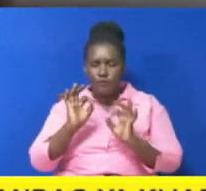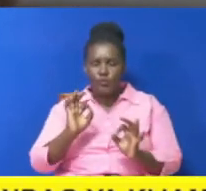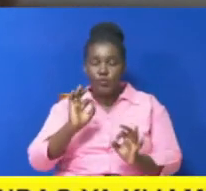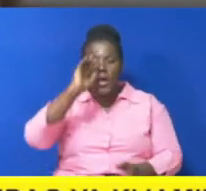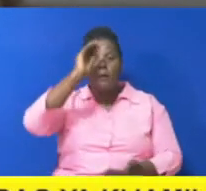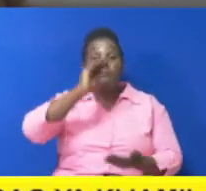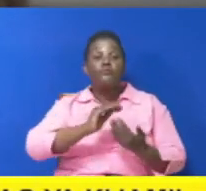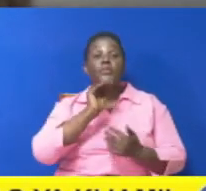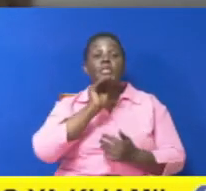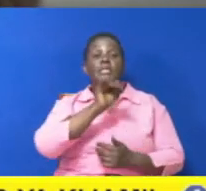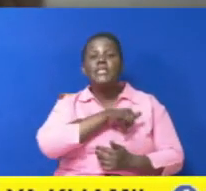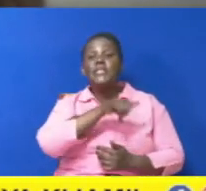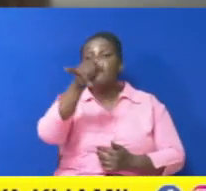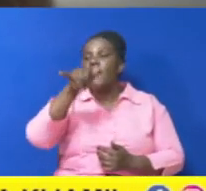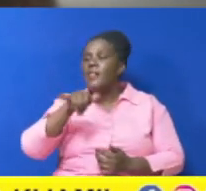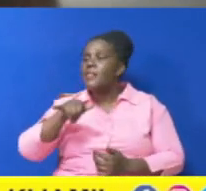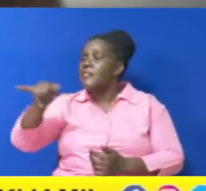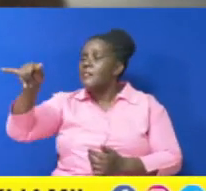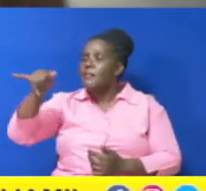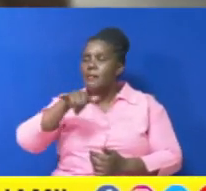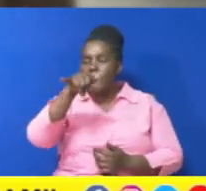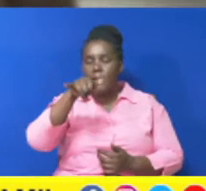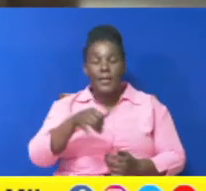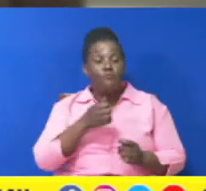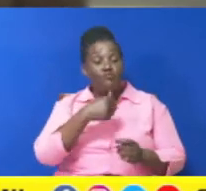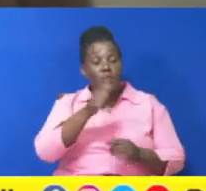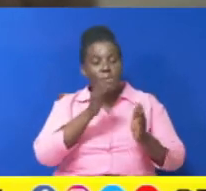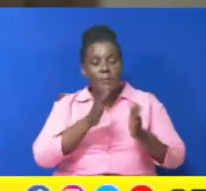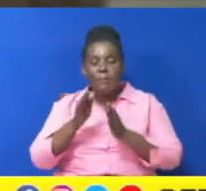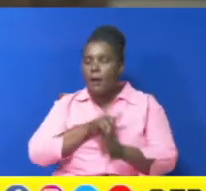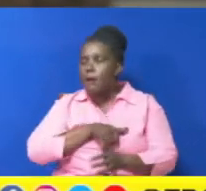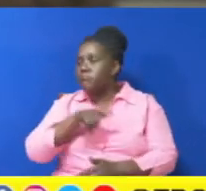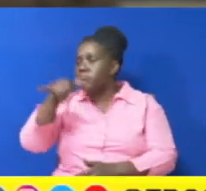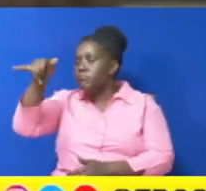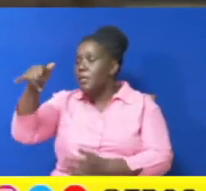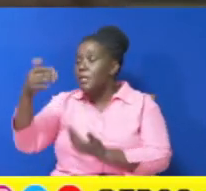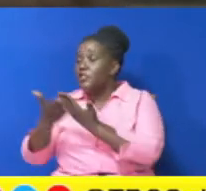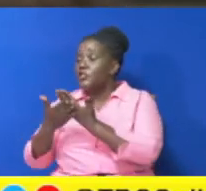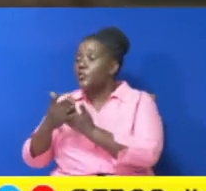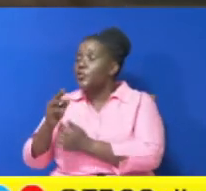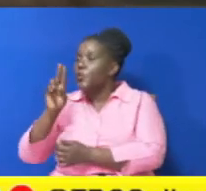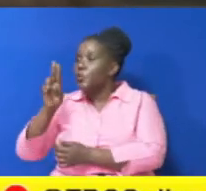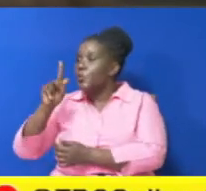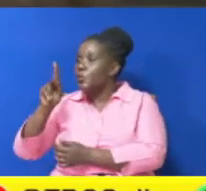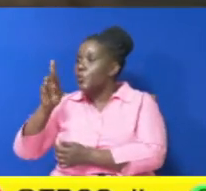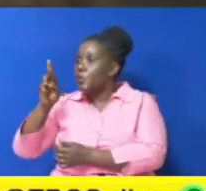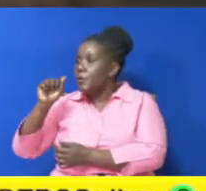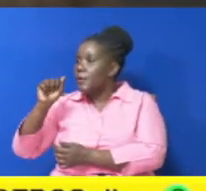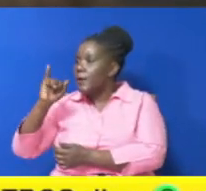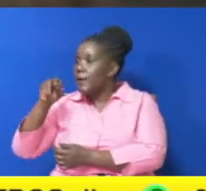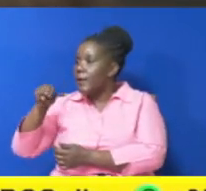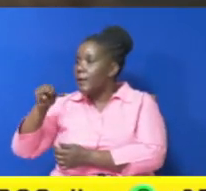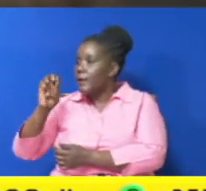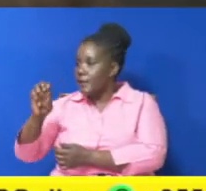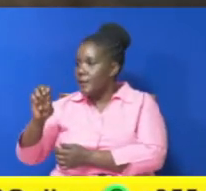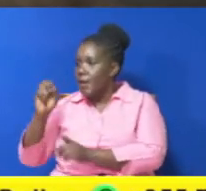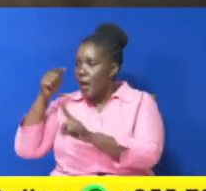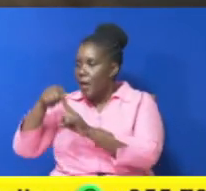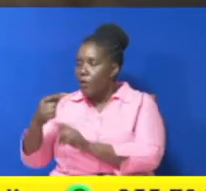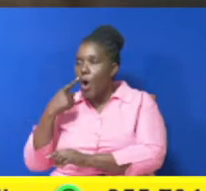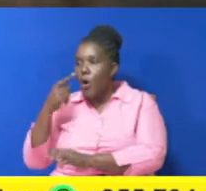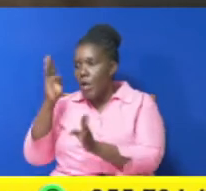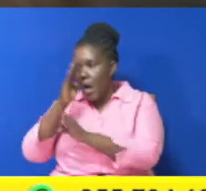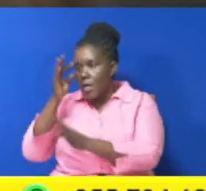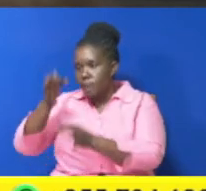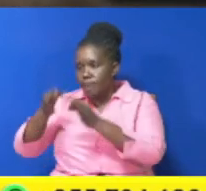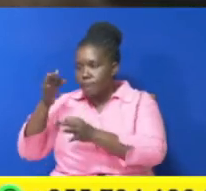Ukraine ili kujionea mwenyewe hali ya kivita ilivyo nchini humo, lakini anapaswa kufikiria mara mbili kuhusiana na safari hiyo. Papa